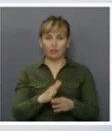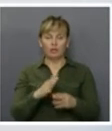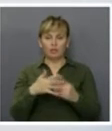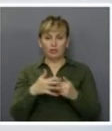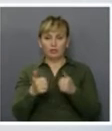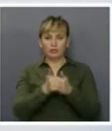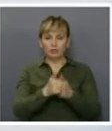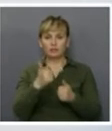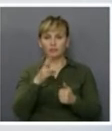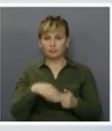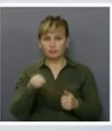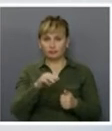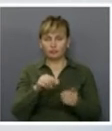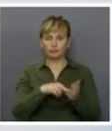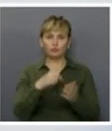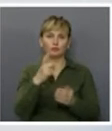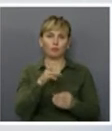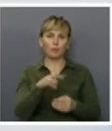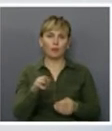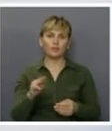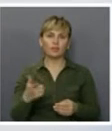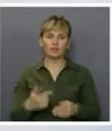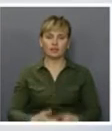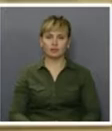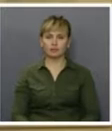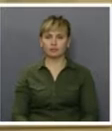Базой, плюс 3 миллиарда 100 миллионов тенге.